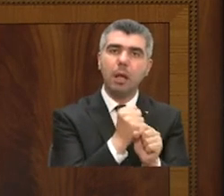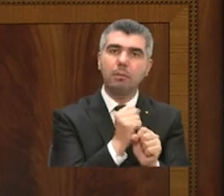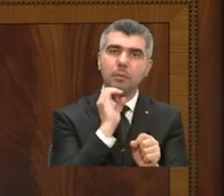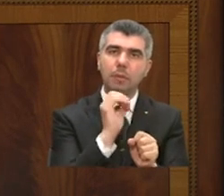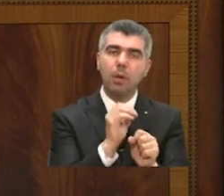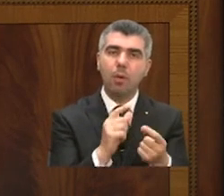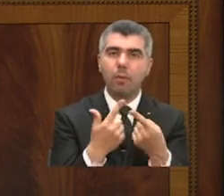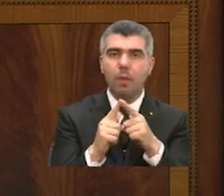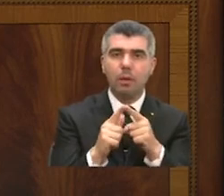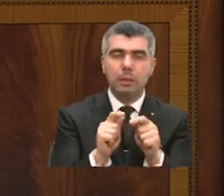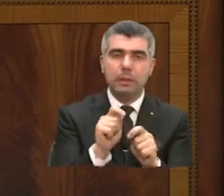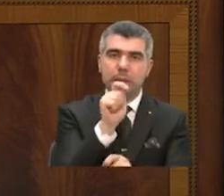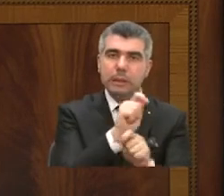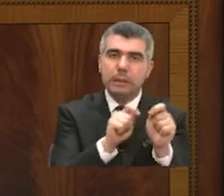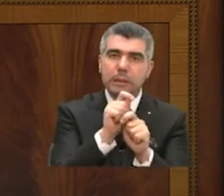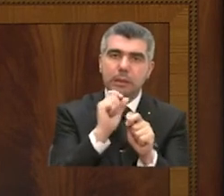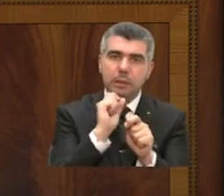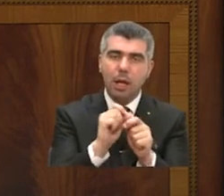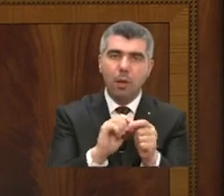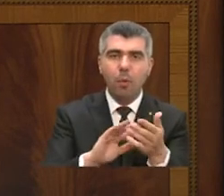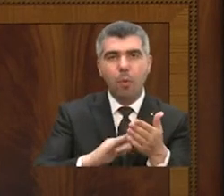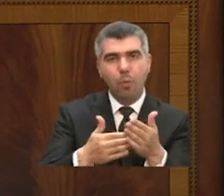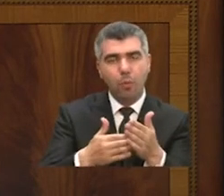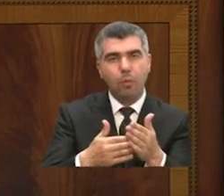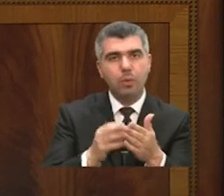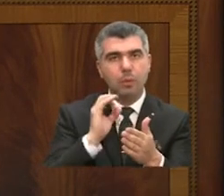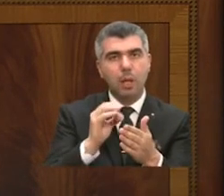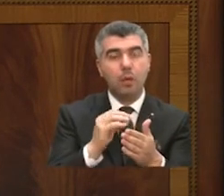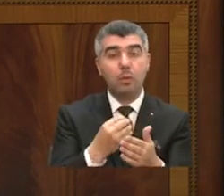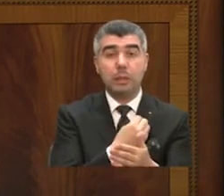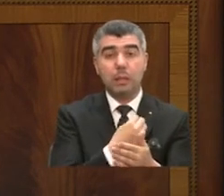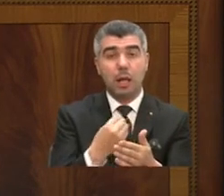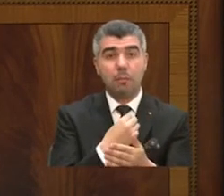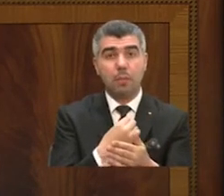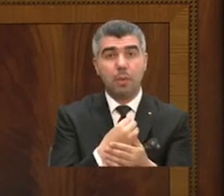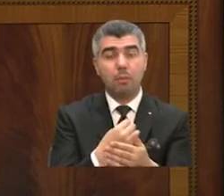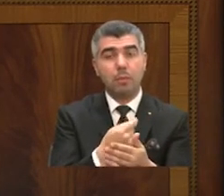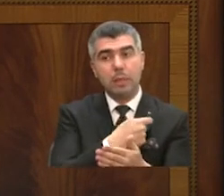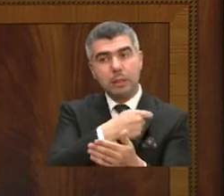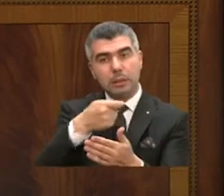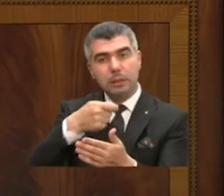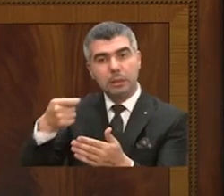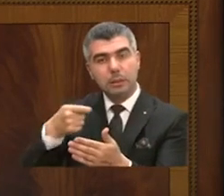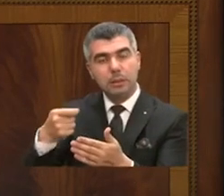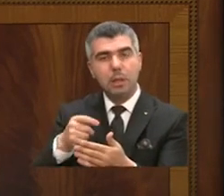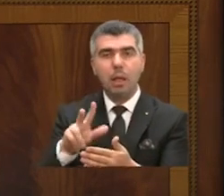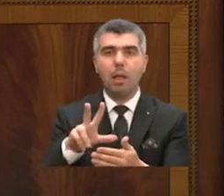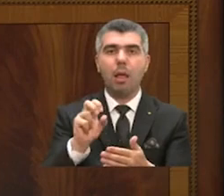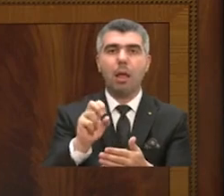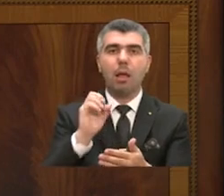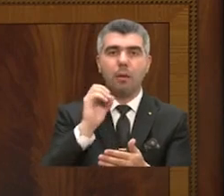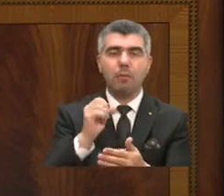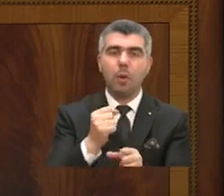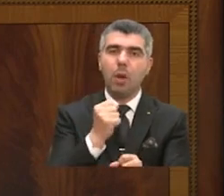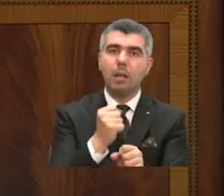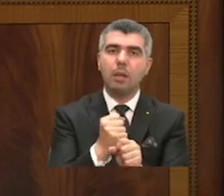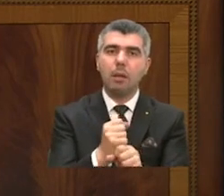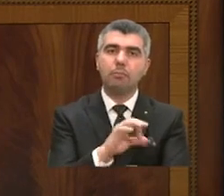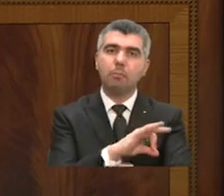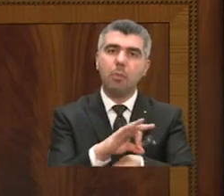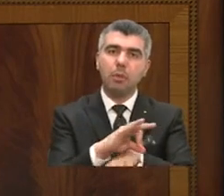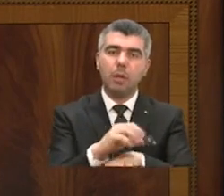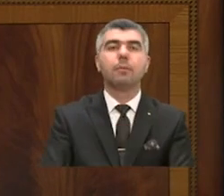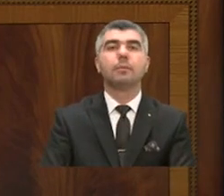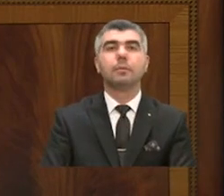في المجال الصحي وحسن استخدام العلاجات وتوزيعها على المتفقين ومهني الصحة. ومن